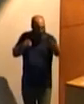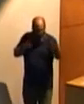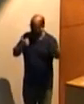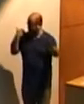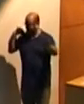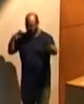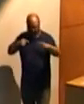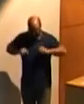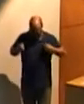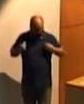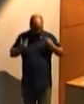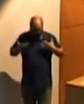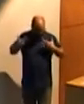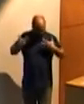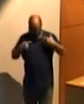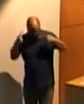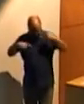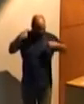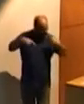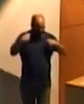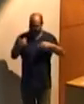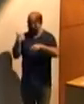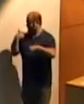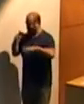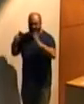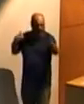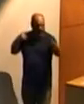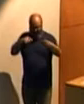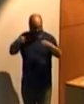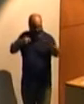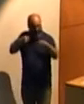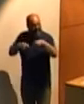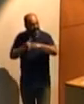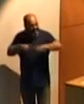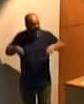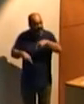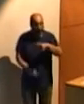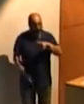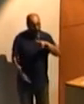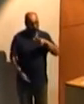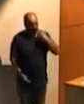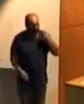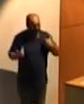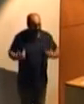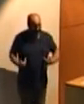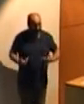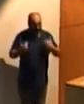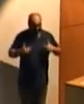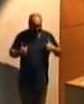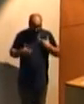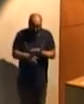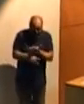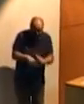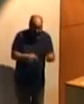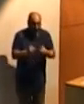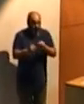du présent et cette source de fascination pour le passé et pour le futur que nous sommes nous les humains et qui fait que comme posant un acte en